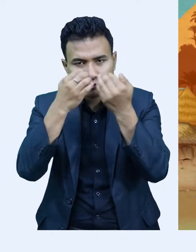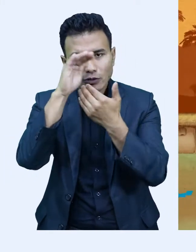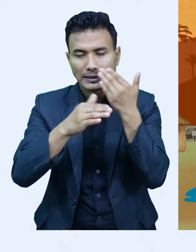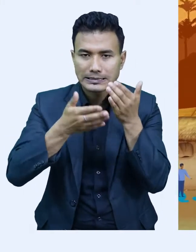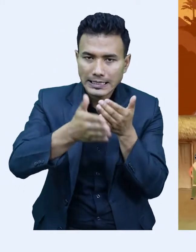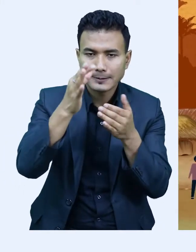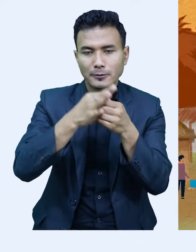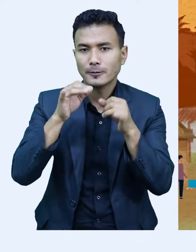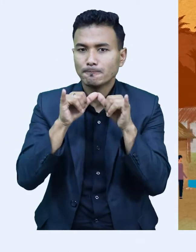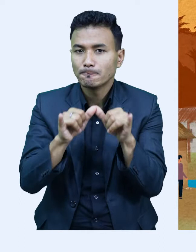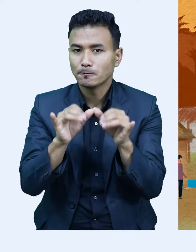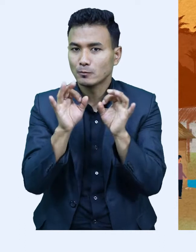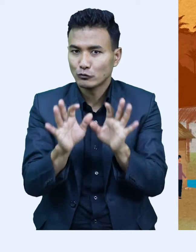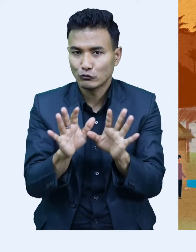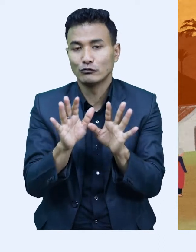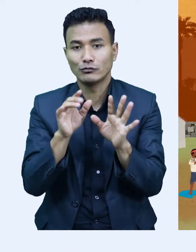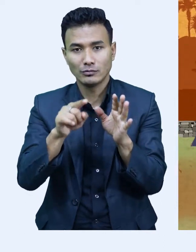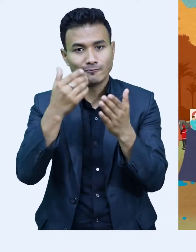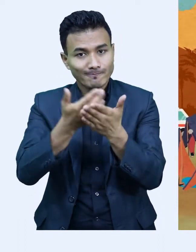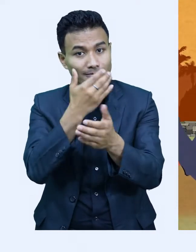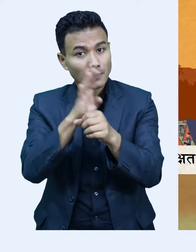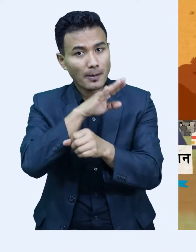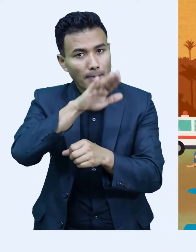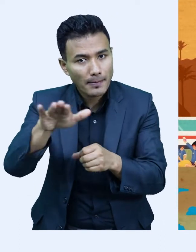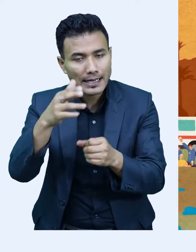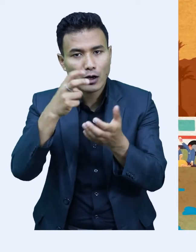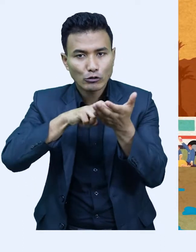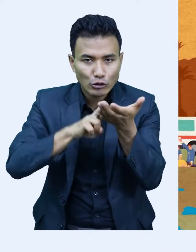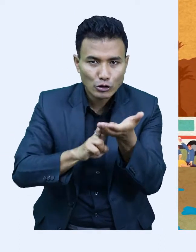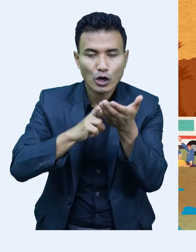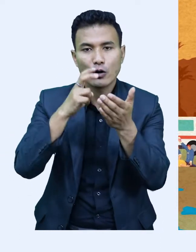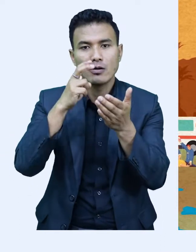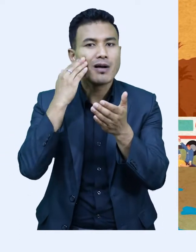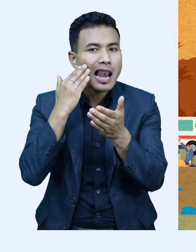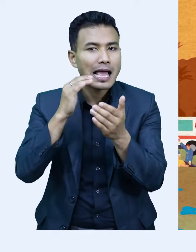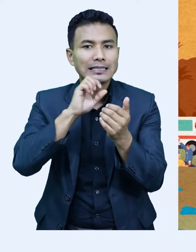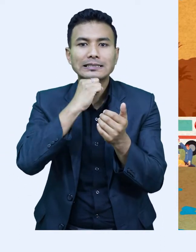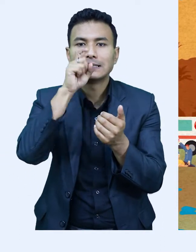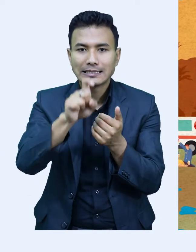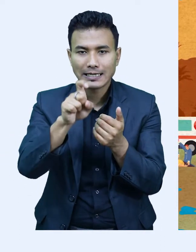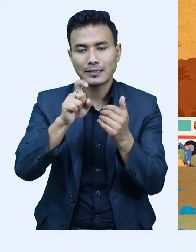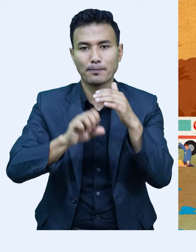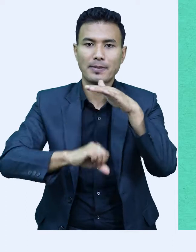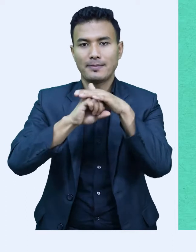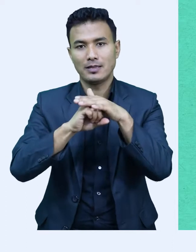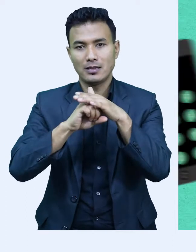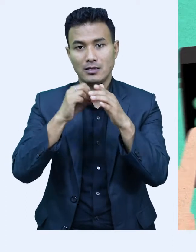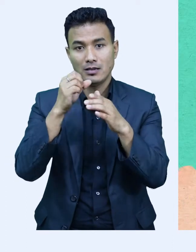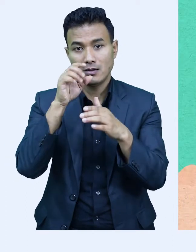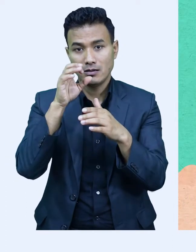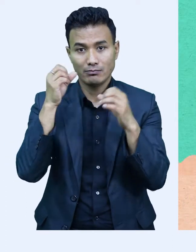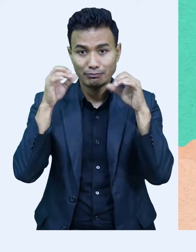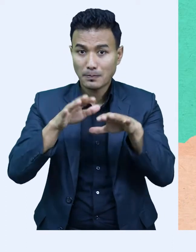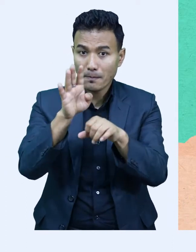सुरक्षित तरिकाले जाने व्यवस्था मिलायौं। उद्धार गर्दा बालबालिका, अशक्त महिला र ज्येष्ठ नागरिकलाई प्राथमिकता दियौं। विपदको